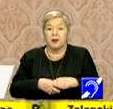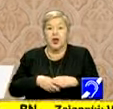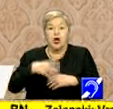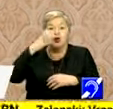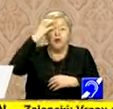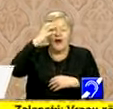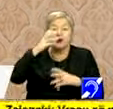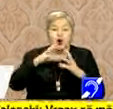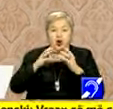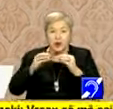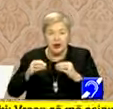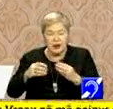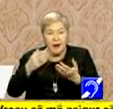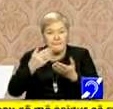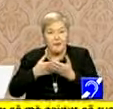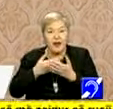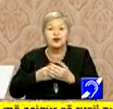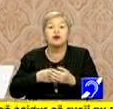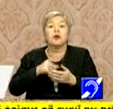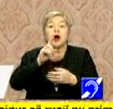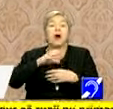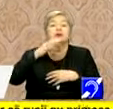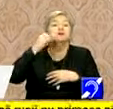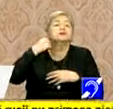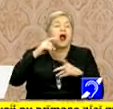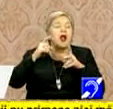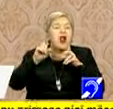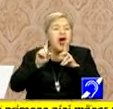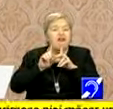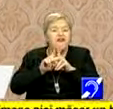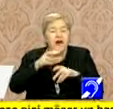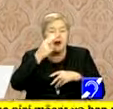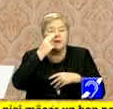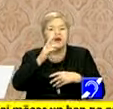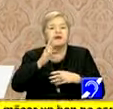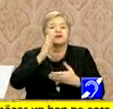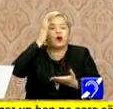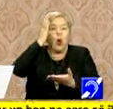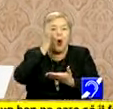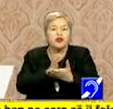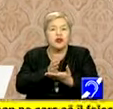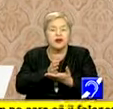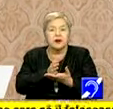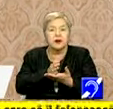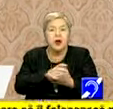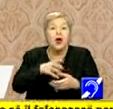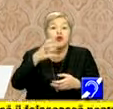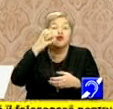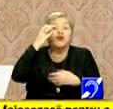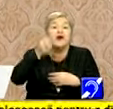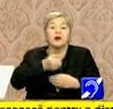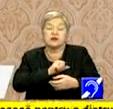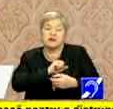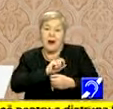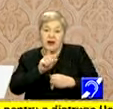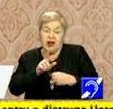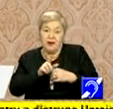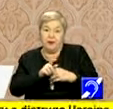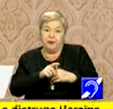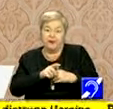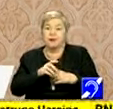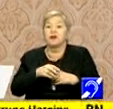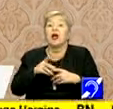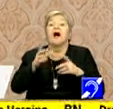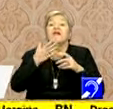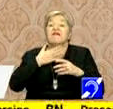Guvernului României pentru că împărtășește aceeași poziție categorică cu Guvernul de la Madrid. Așa cum am spus și la